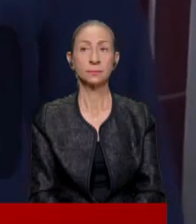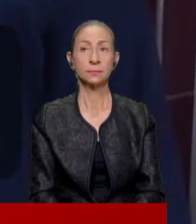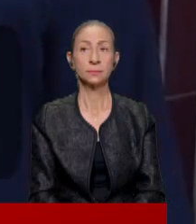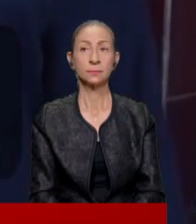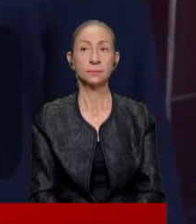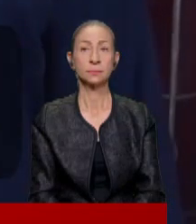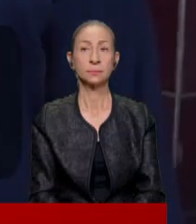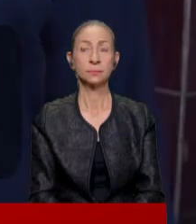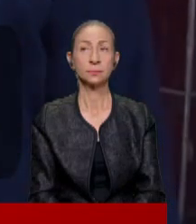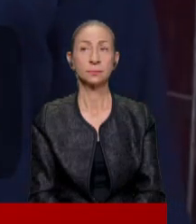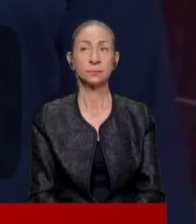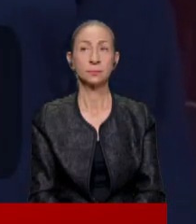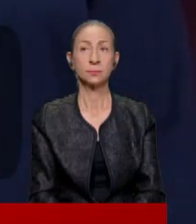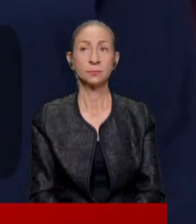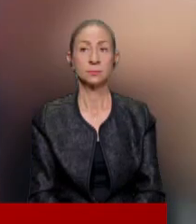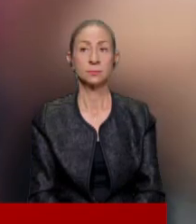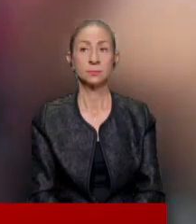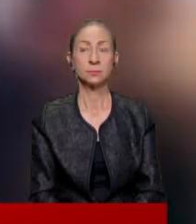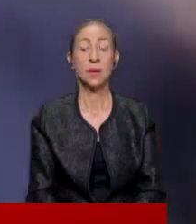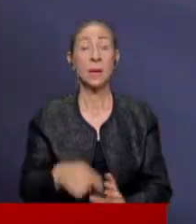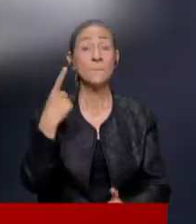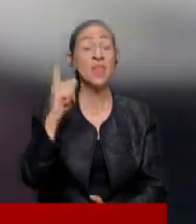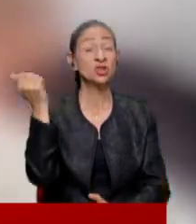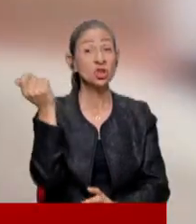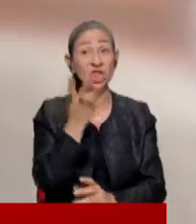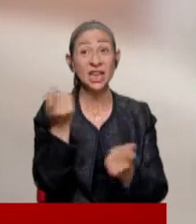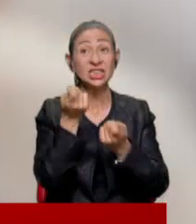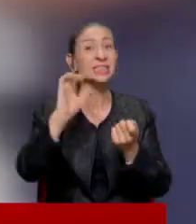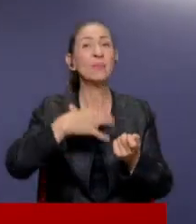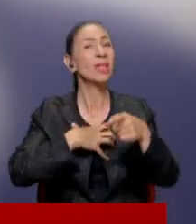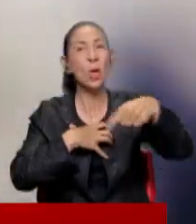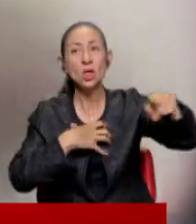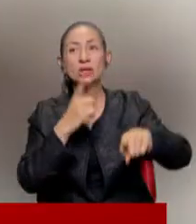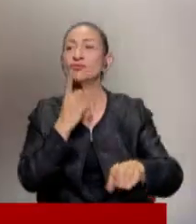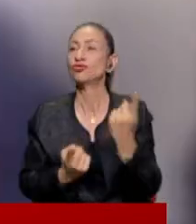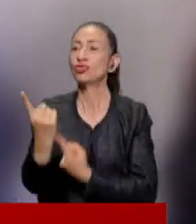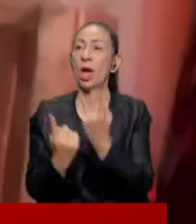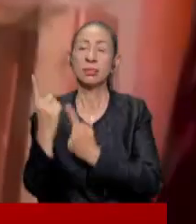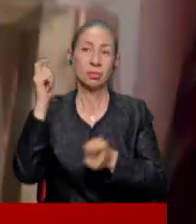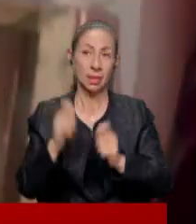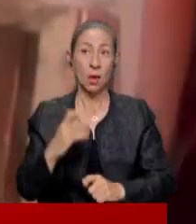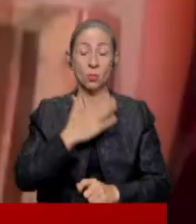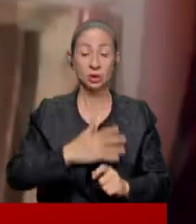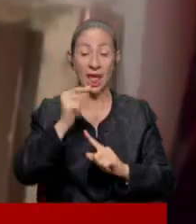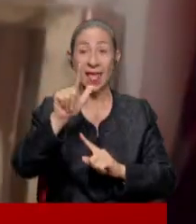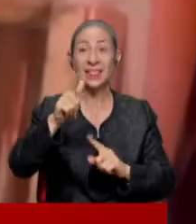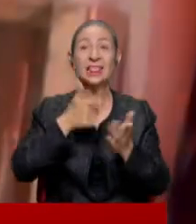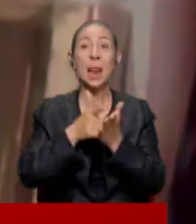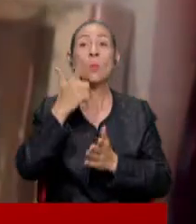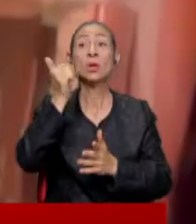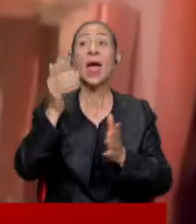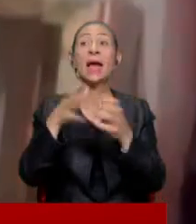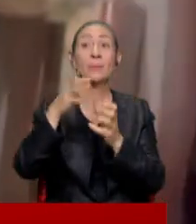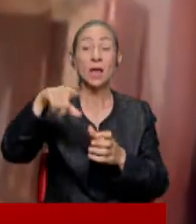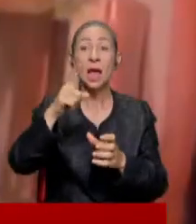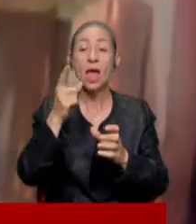değil. Dondurulmuş bu kurban olmaz. Binlerce kişi iş yeri sahibinden şikayetçi oldu. Bursa İl Tarım Müdürlüğü ekipleri